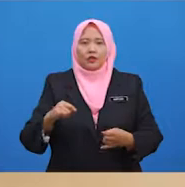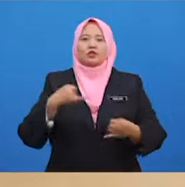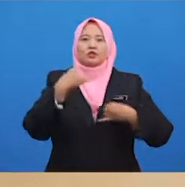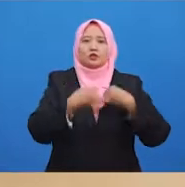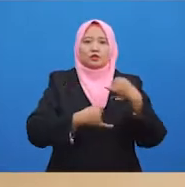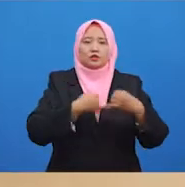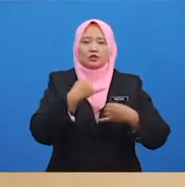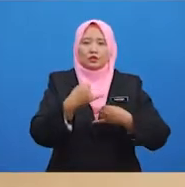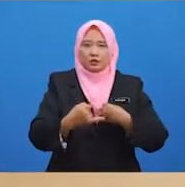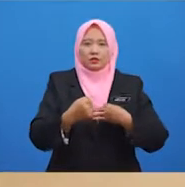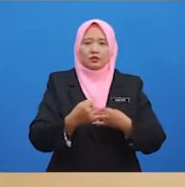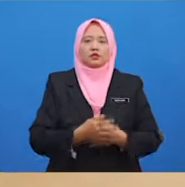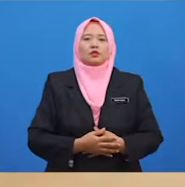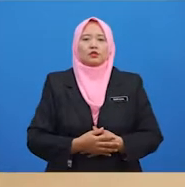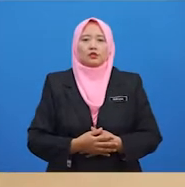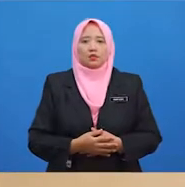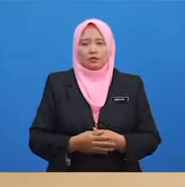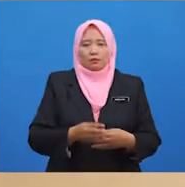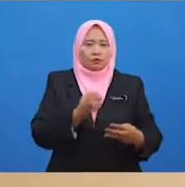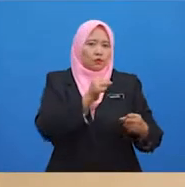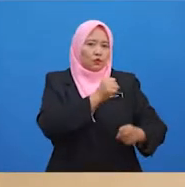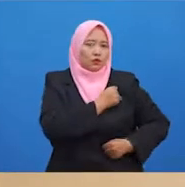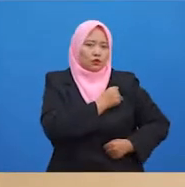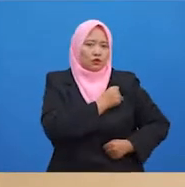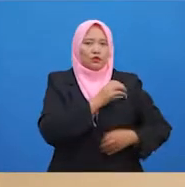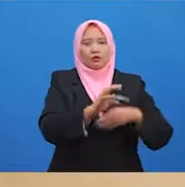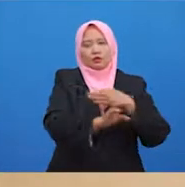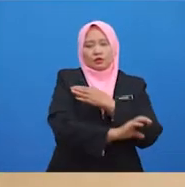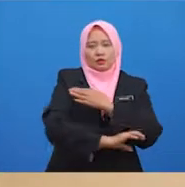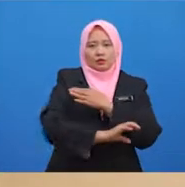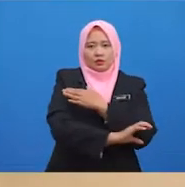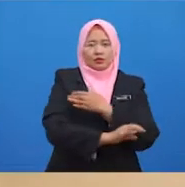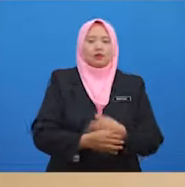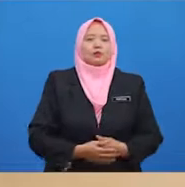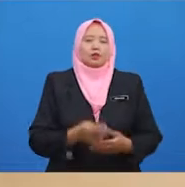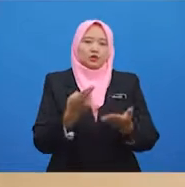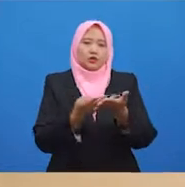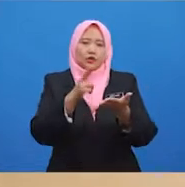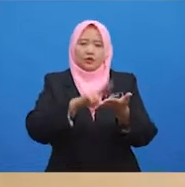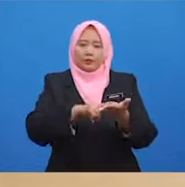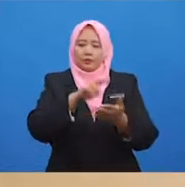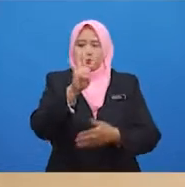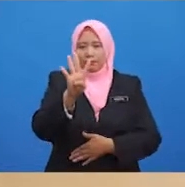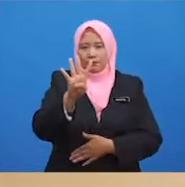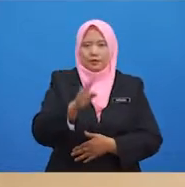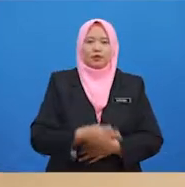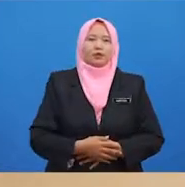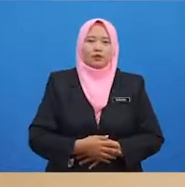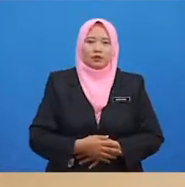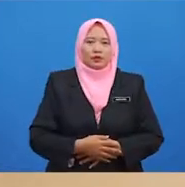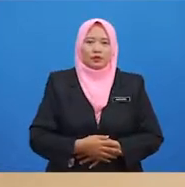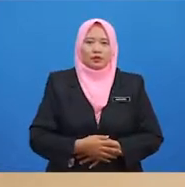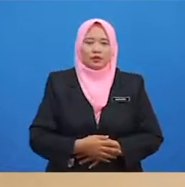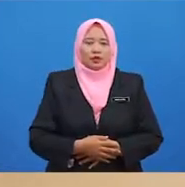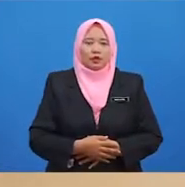negara. Pernyataan ini dapat dibuktikan pada rangkap keempat sajak. Penyajak meluahkan rasa